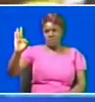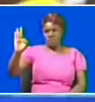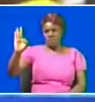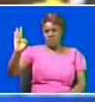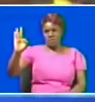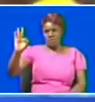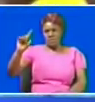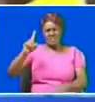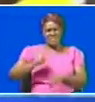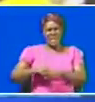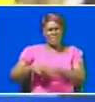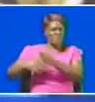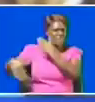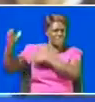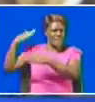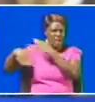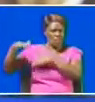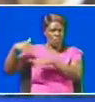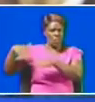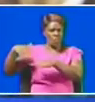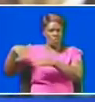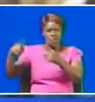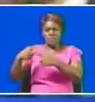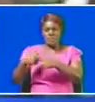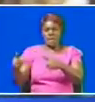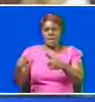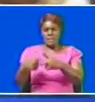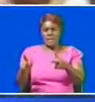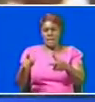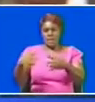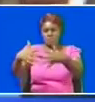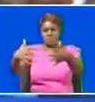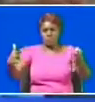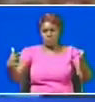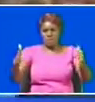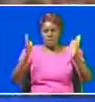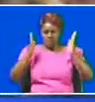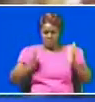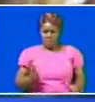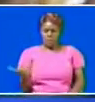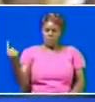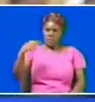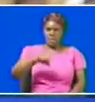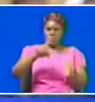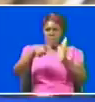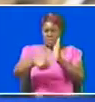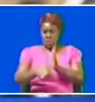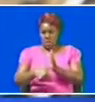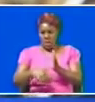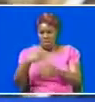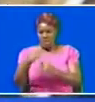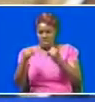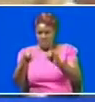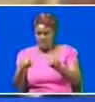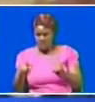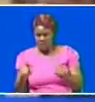siku za Waitito ndio alianzisha ukuta huu, na yule ambaye alikuja baada ya Waitito